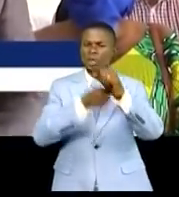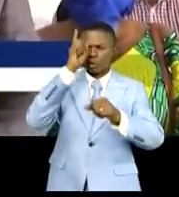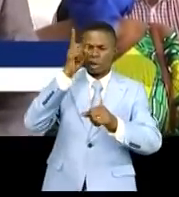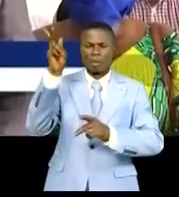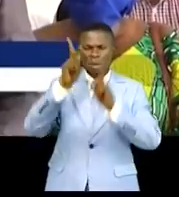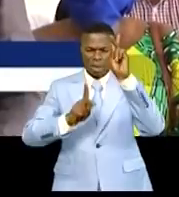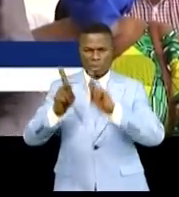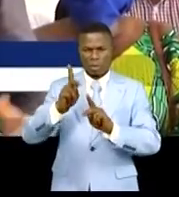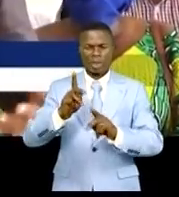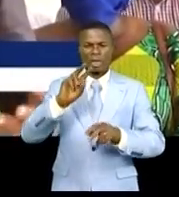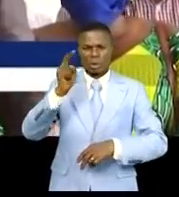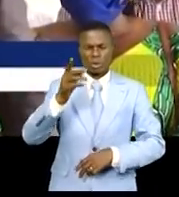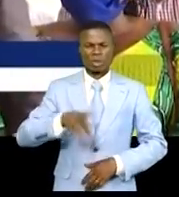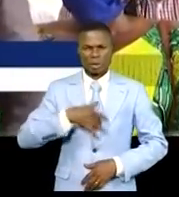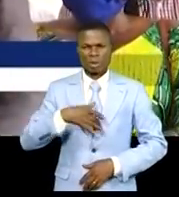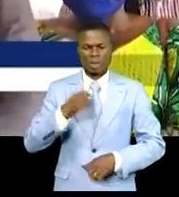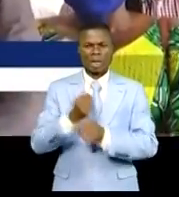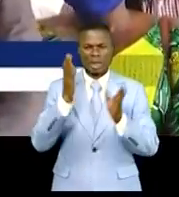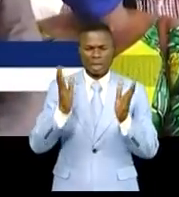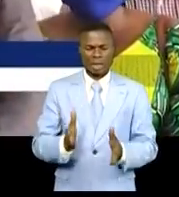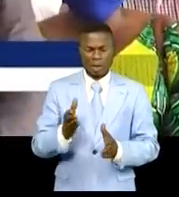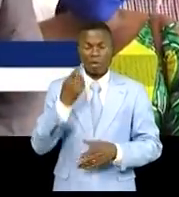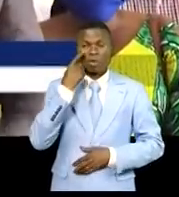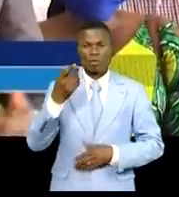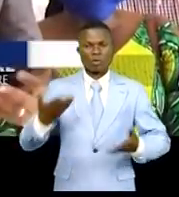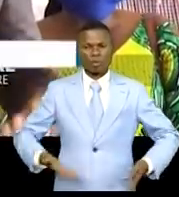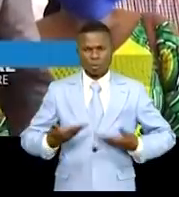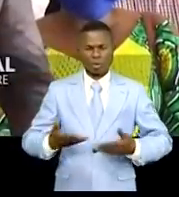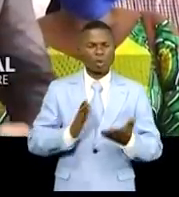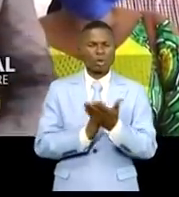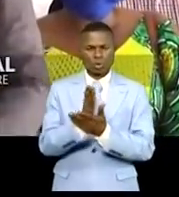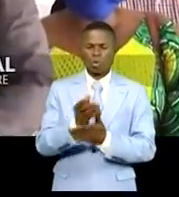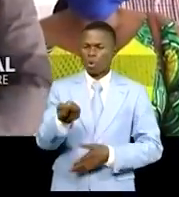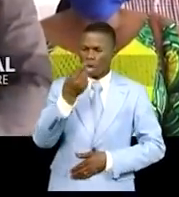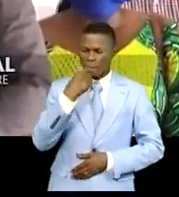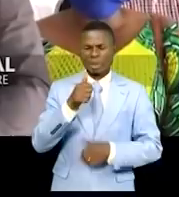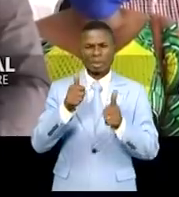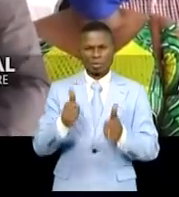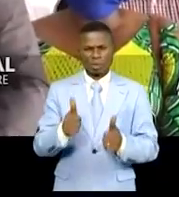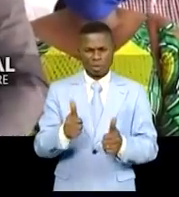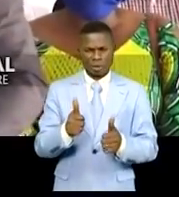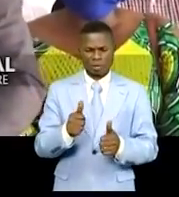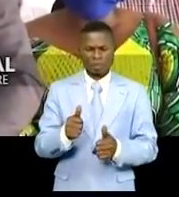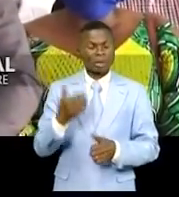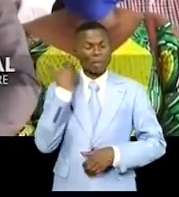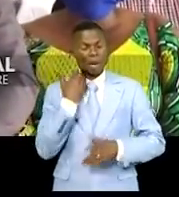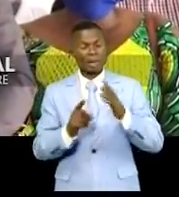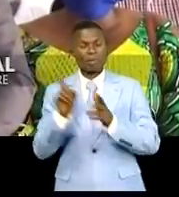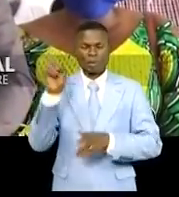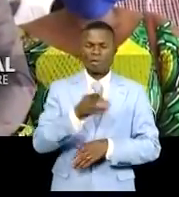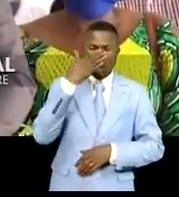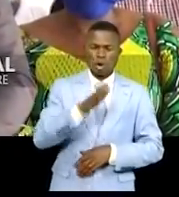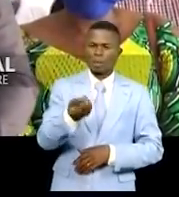sentiment, de voir les agents contents finalement d'avoir un endroit sûr où ils peuvent venir se faire soigner avec leurs